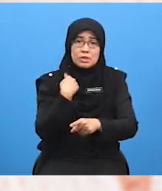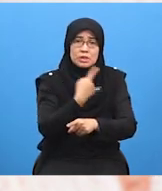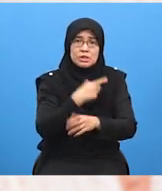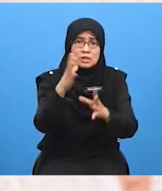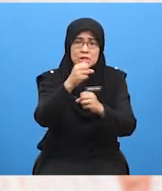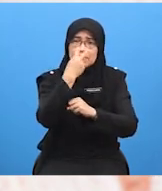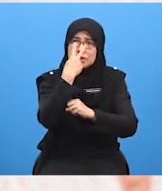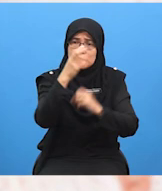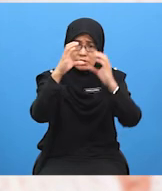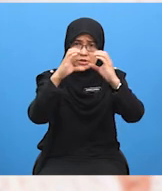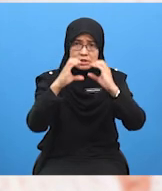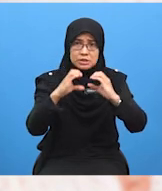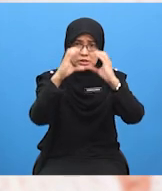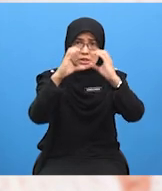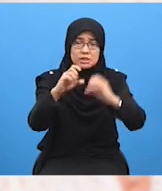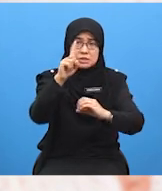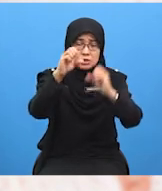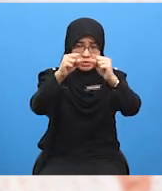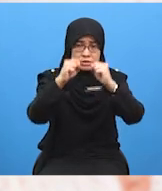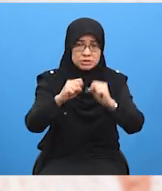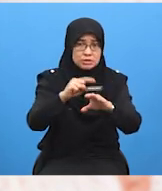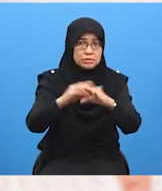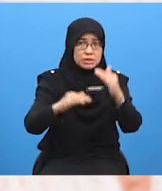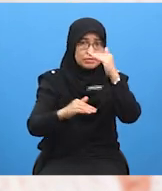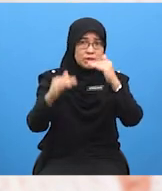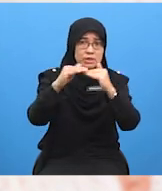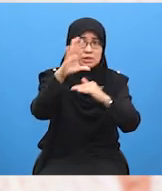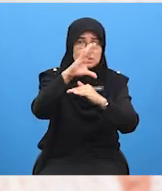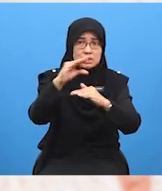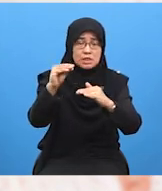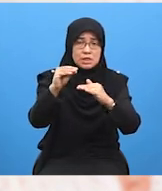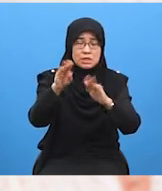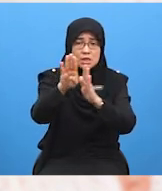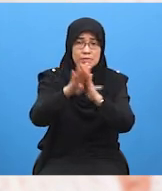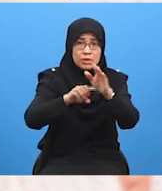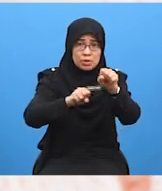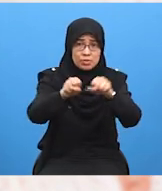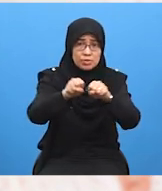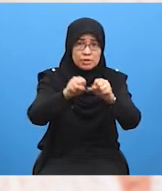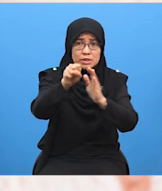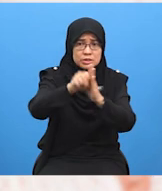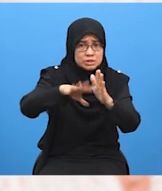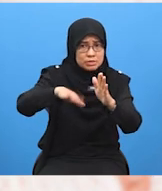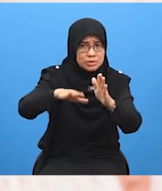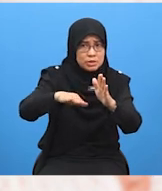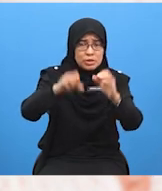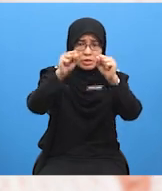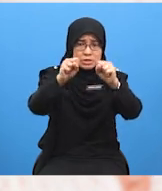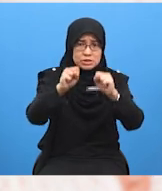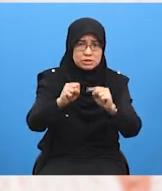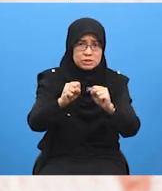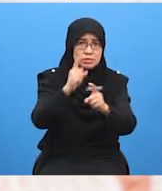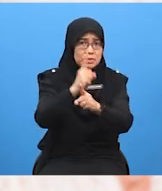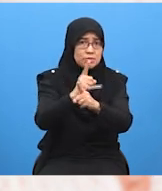cara-cara sesuatu sistem dibina dan beroperasi serta berfungsi sebelum sistem sebenar